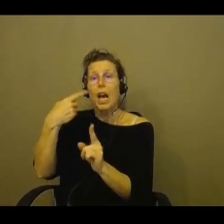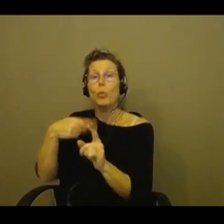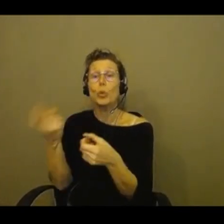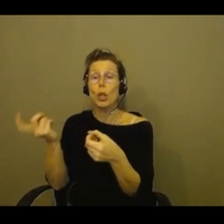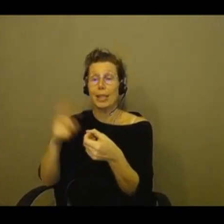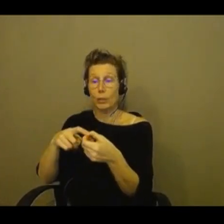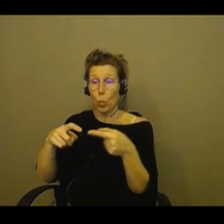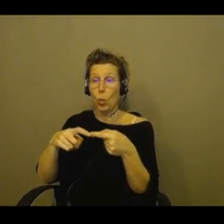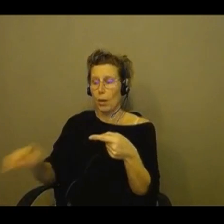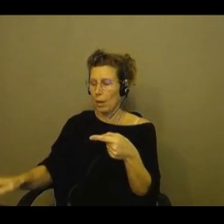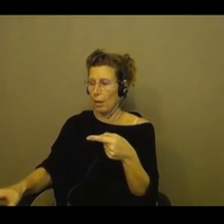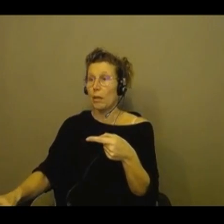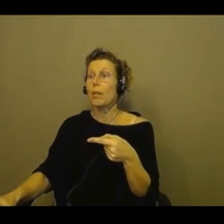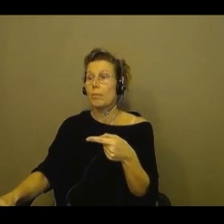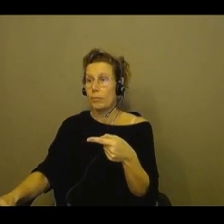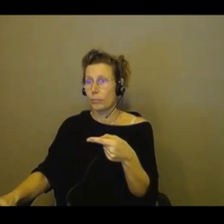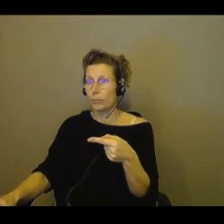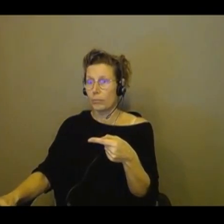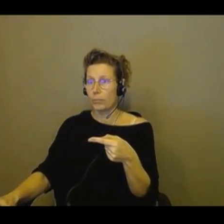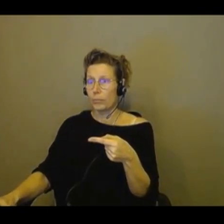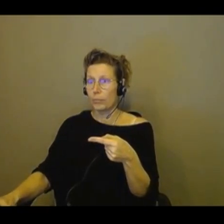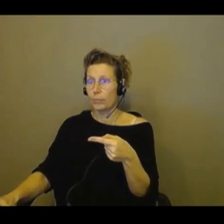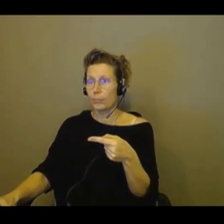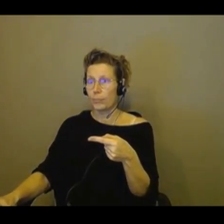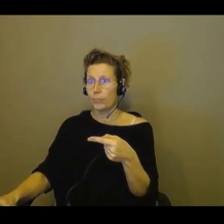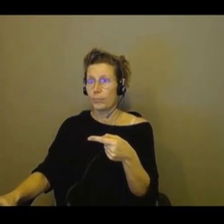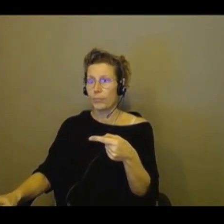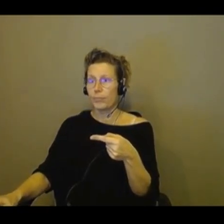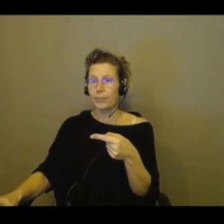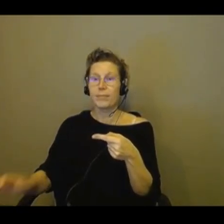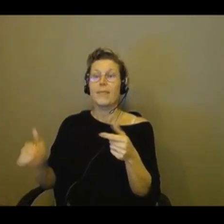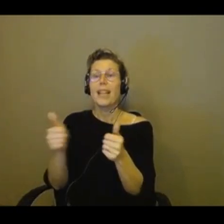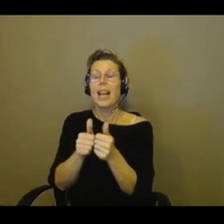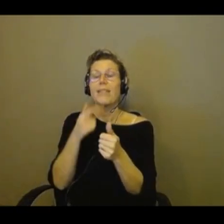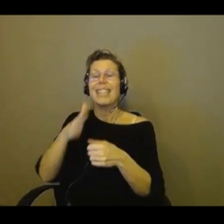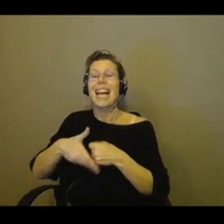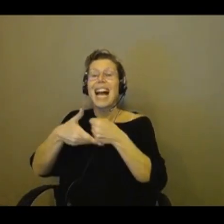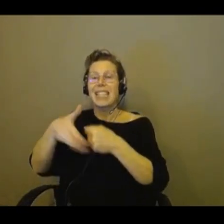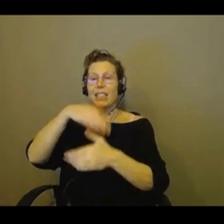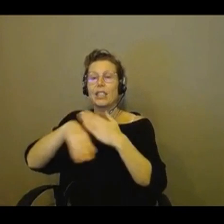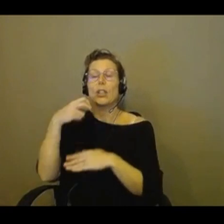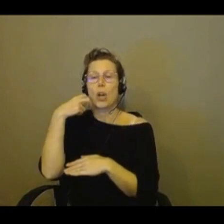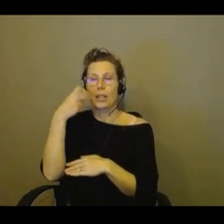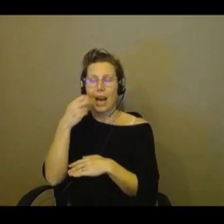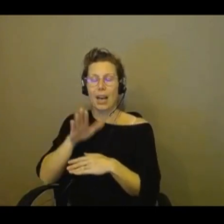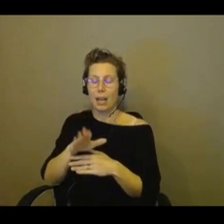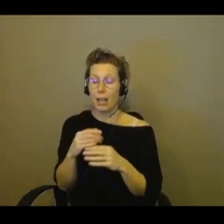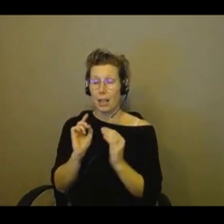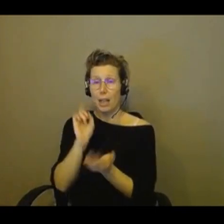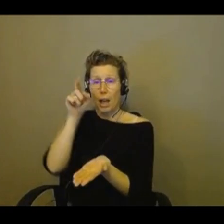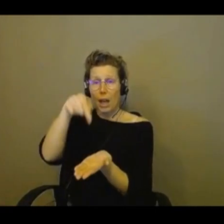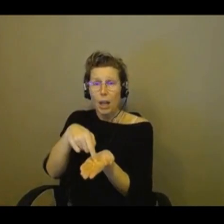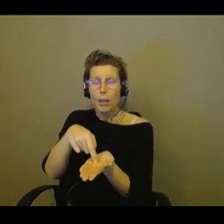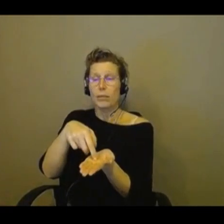assistant gare. Avec assistant gare. Et dans les stations espagnoles, c'est l'homologue, en fait. C'est le